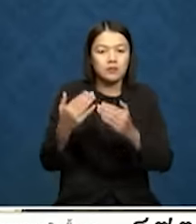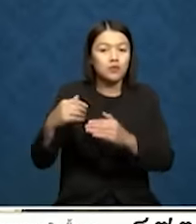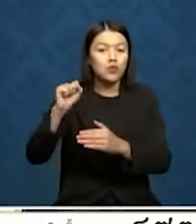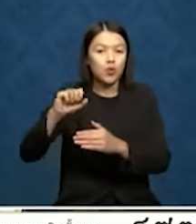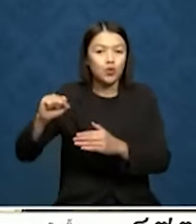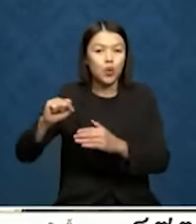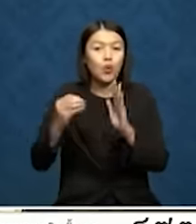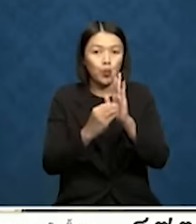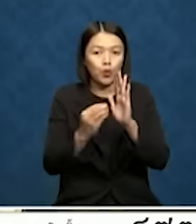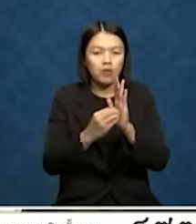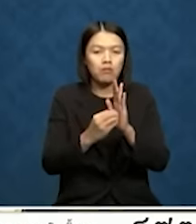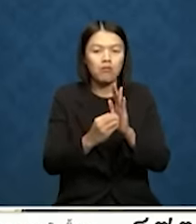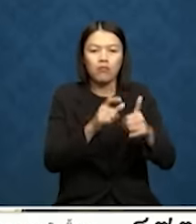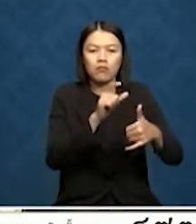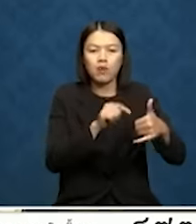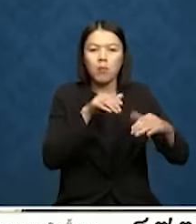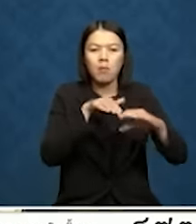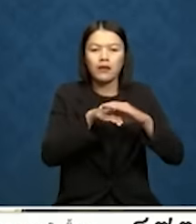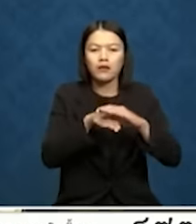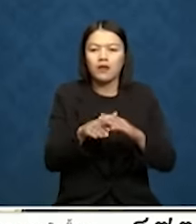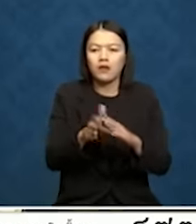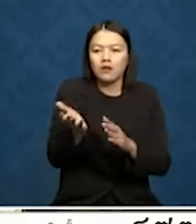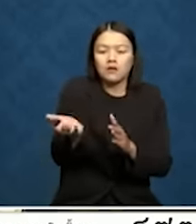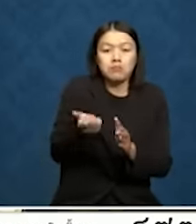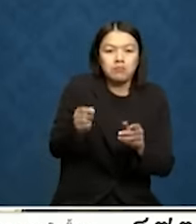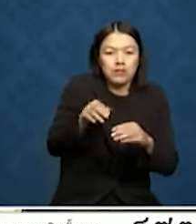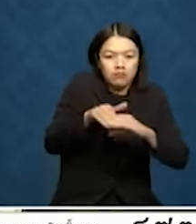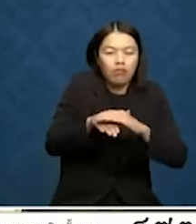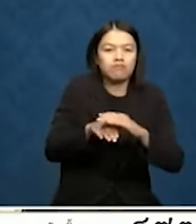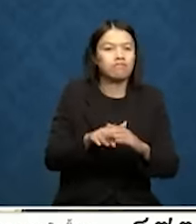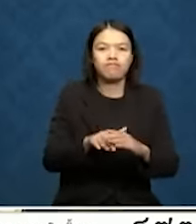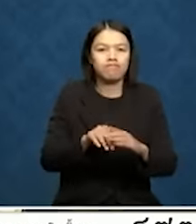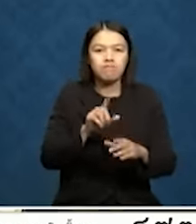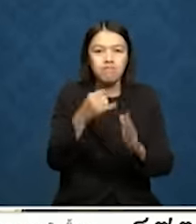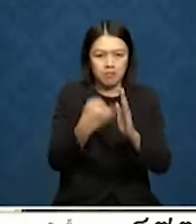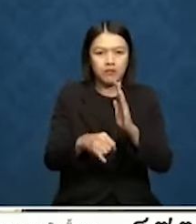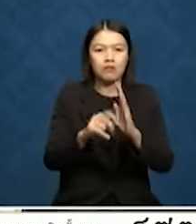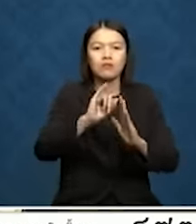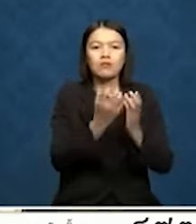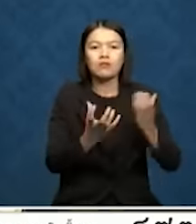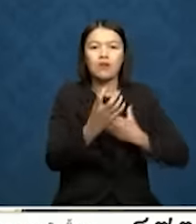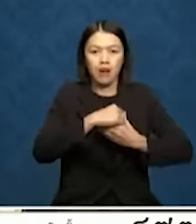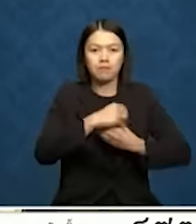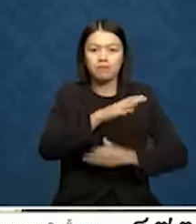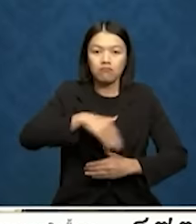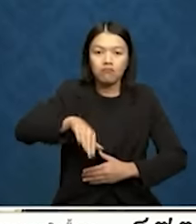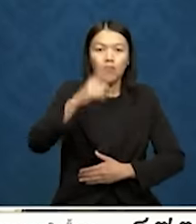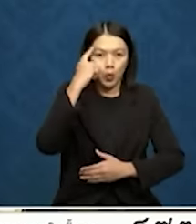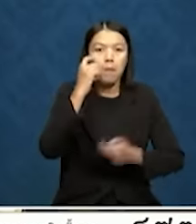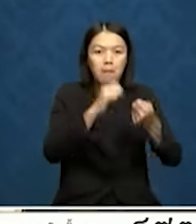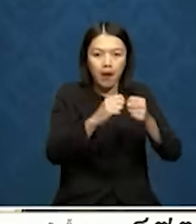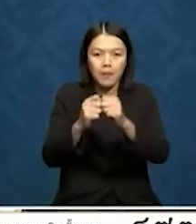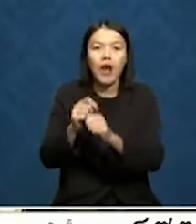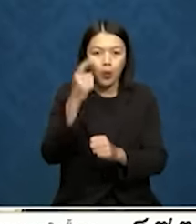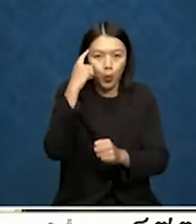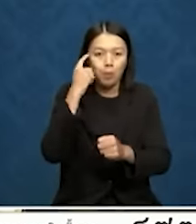ส.กทม.จากกรณีเสียบบัตรแทนกันผมคิดว่าทุกท่านที่นั่งอยู่ในห้องแห่งนี้น่าจะเห็นปัญหาแบบเดียวกันกับผม